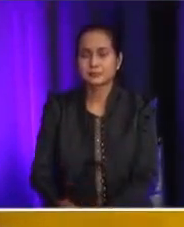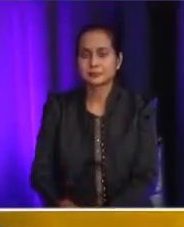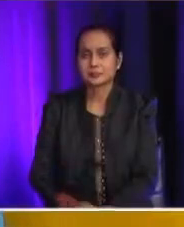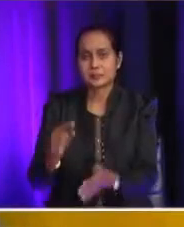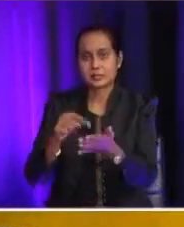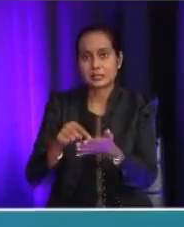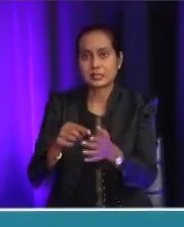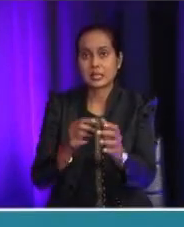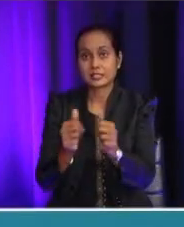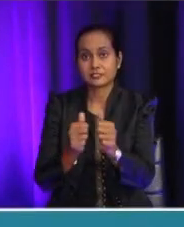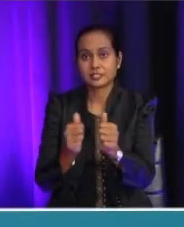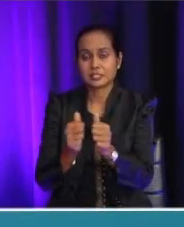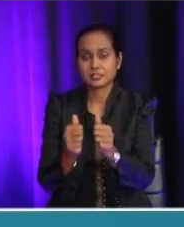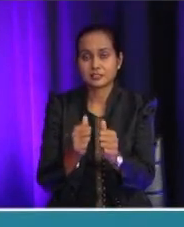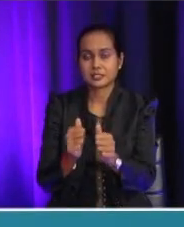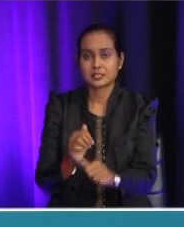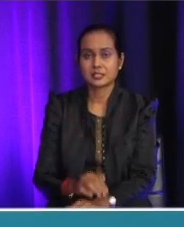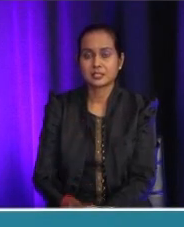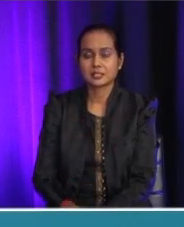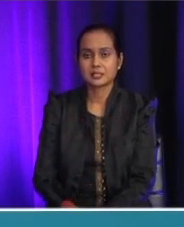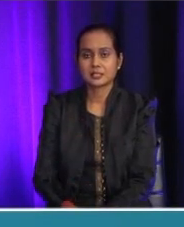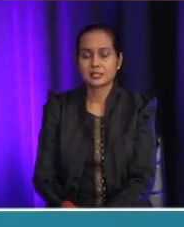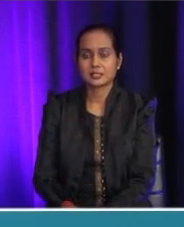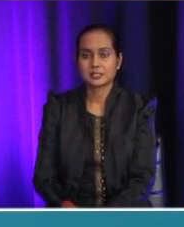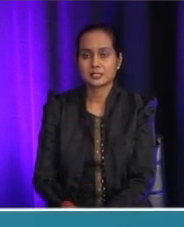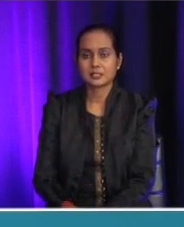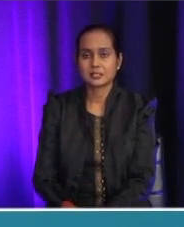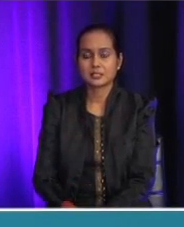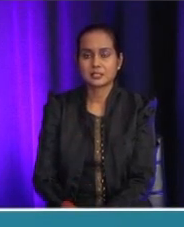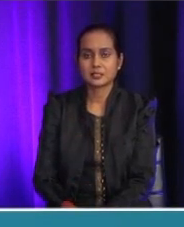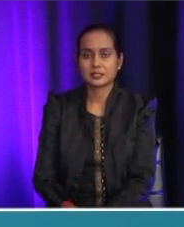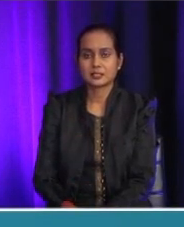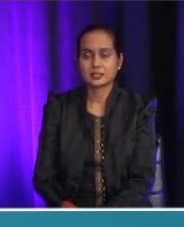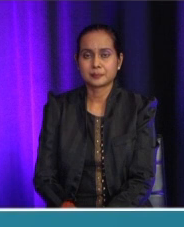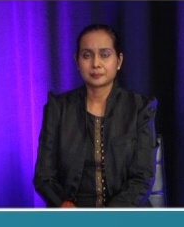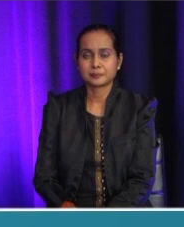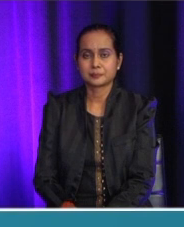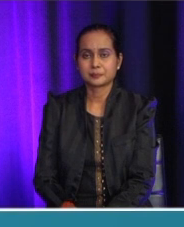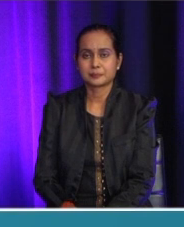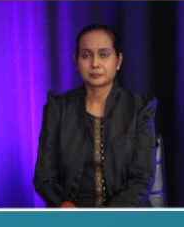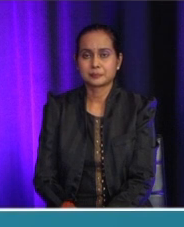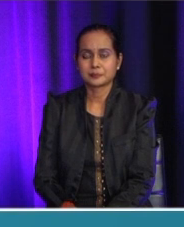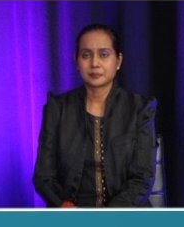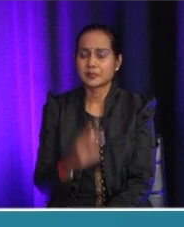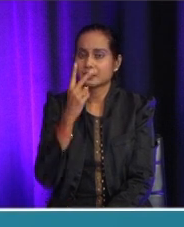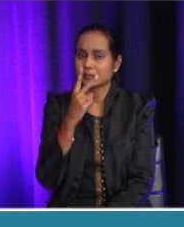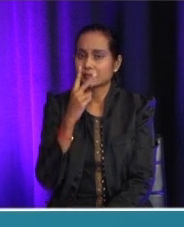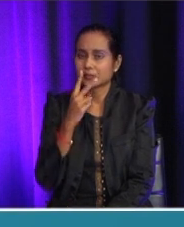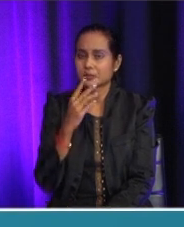antara aktiviti-aktiviti ya yang tadi saya dah tunjuk pelaksanaan dia ya. Betul. Jadi kalau kita tengok di sini